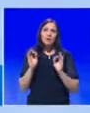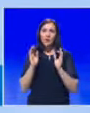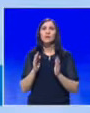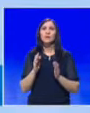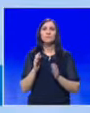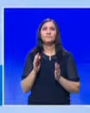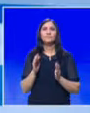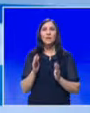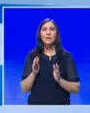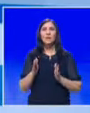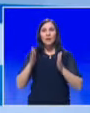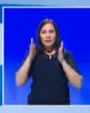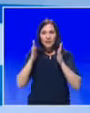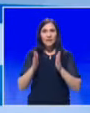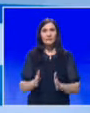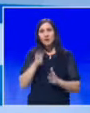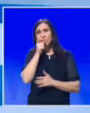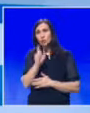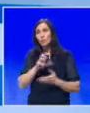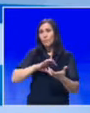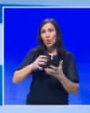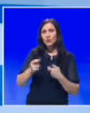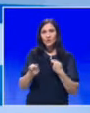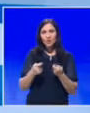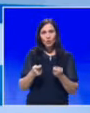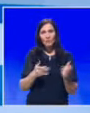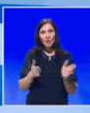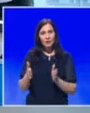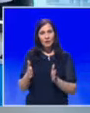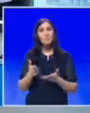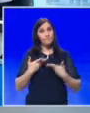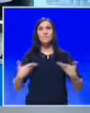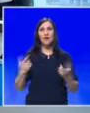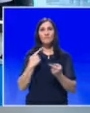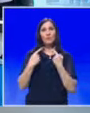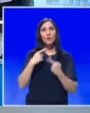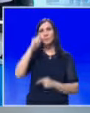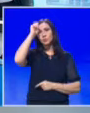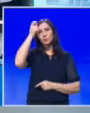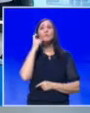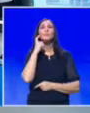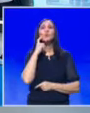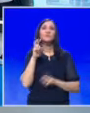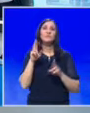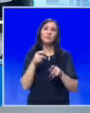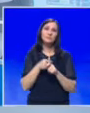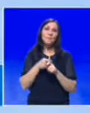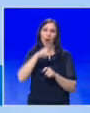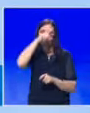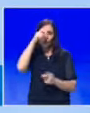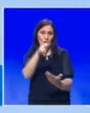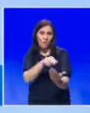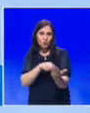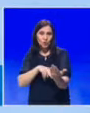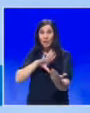Да, политическа търговия. Делка не на държавата, го нарече Делян Пеевски. Ние в меморандума, господин Борисов, надявам се да се направи от труда да прочете